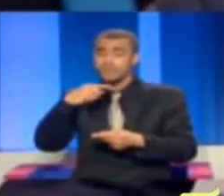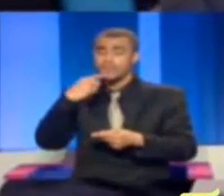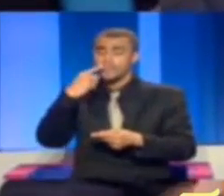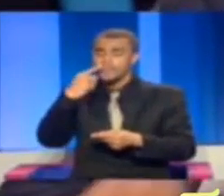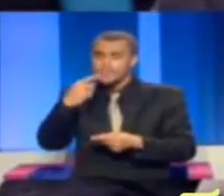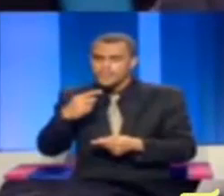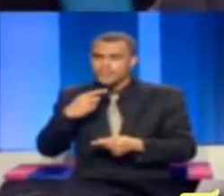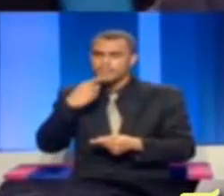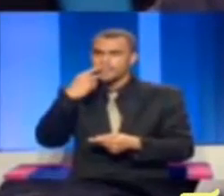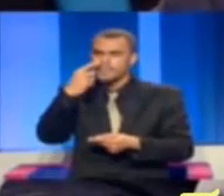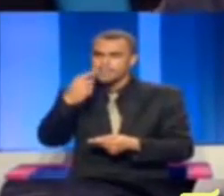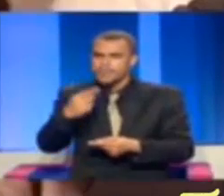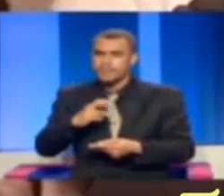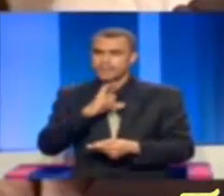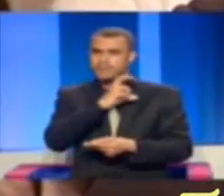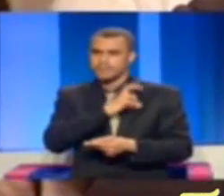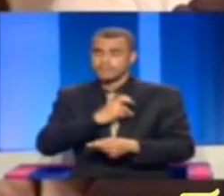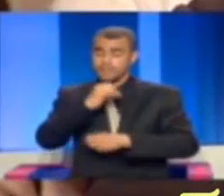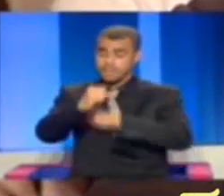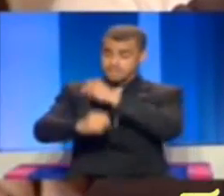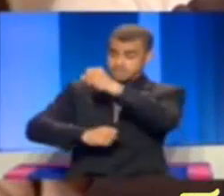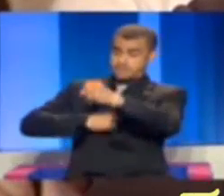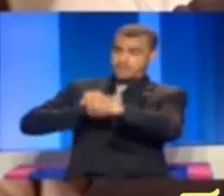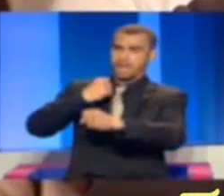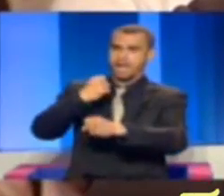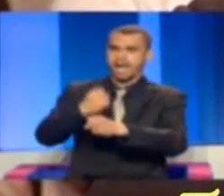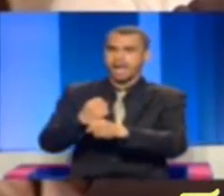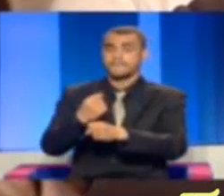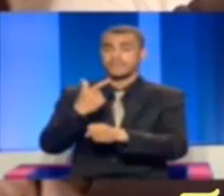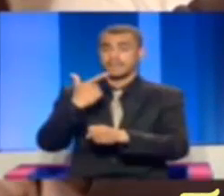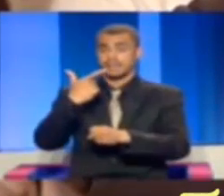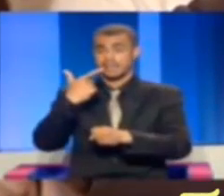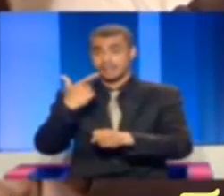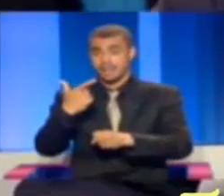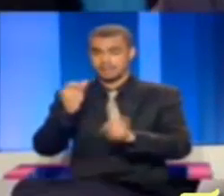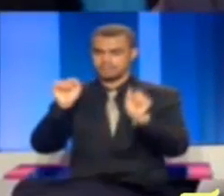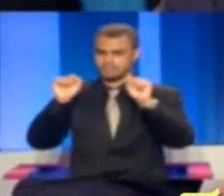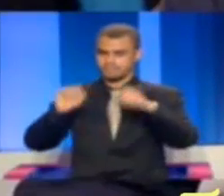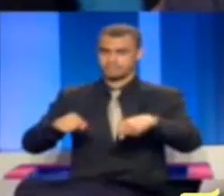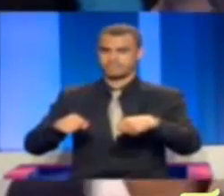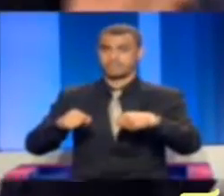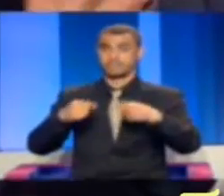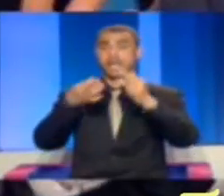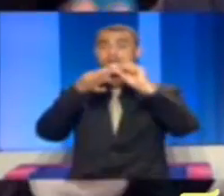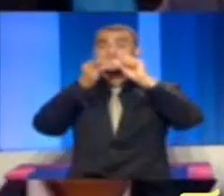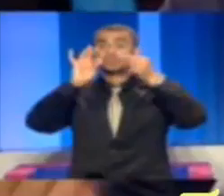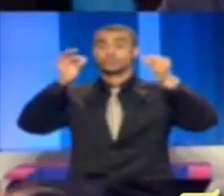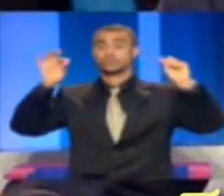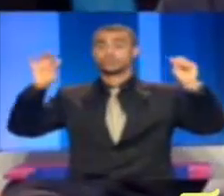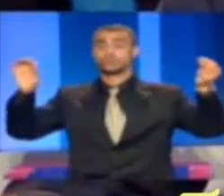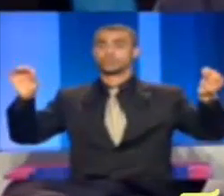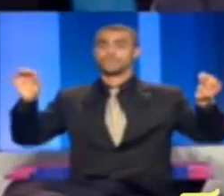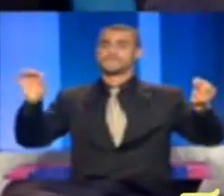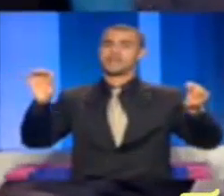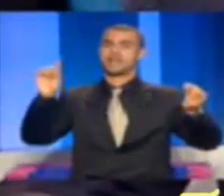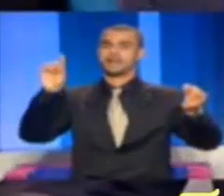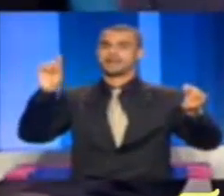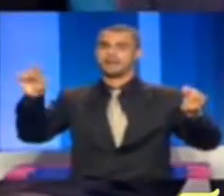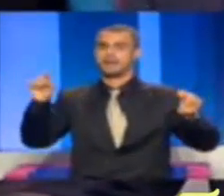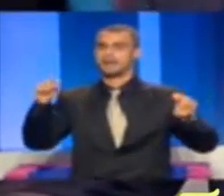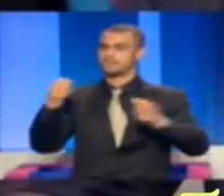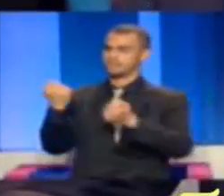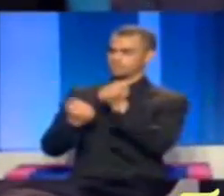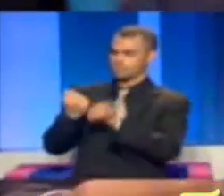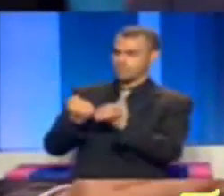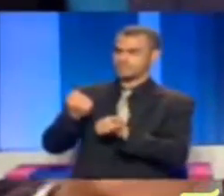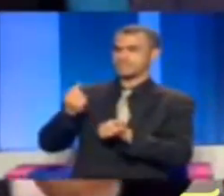اول كلمه ليه تيفهمها المحيط ديالو، على سنتين تيقدر يقوم تيقدر يقول جمله مفيده فيها جوج هذا بابا،